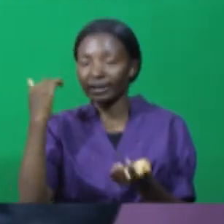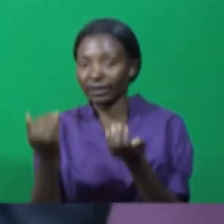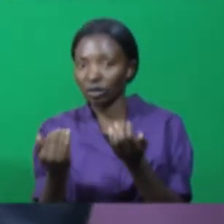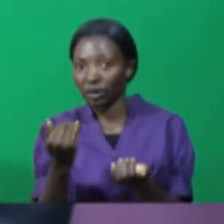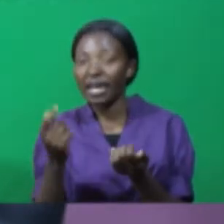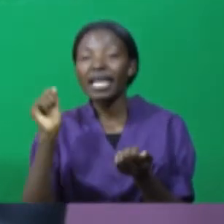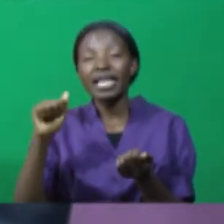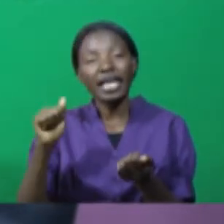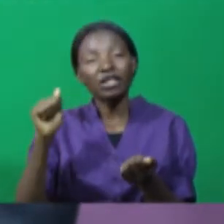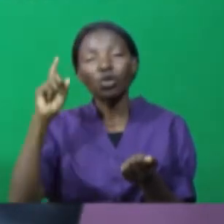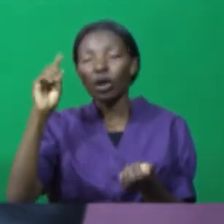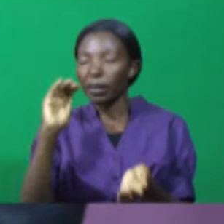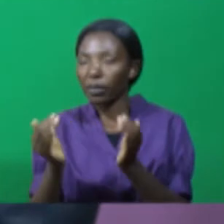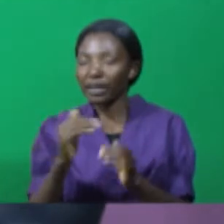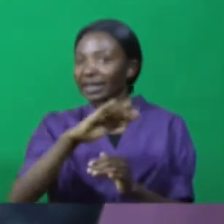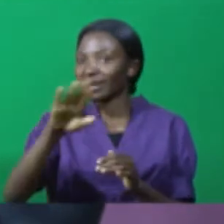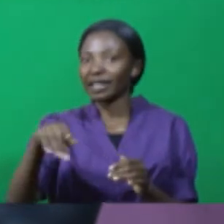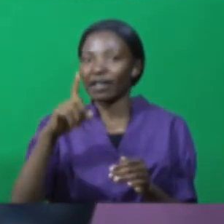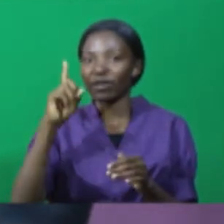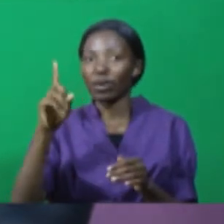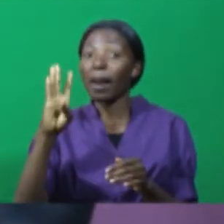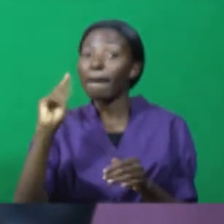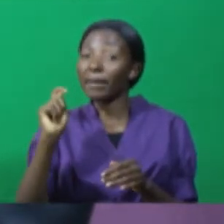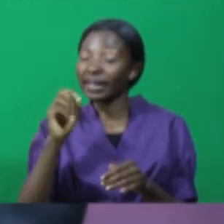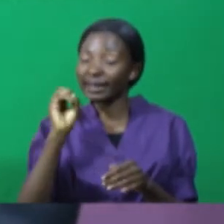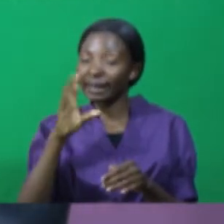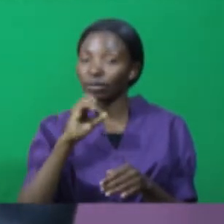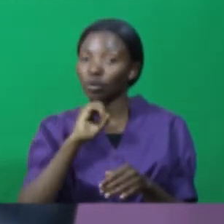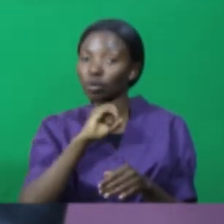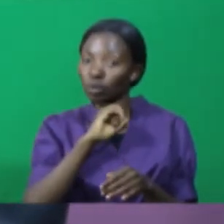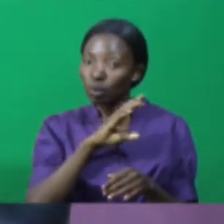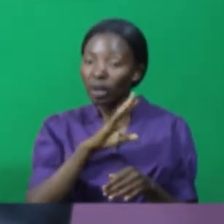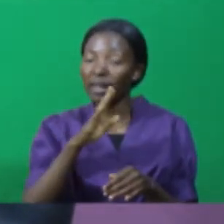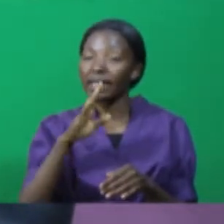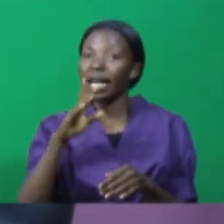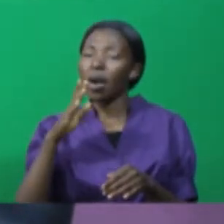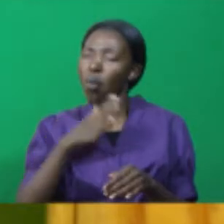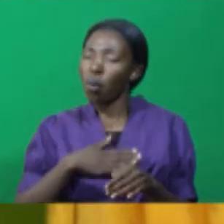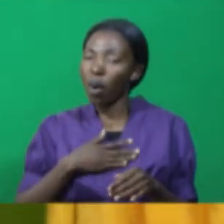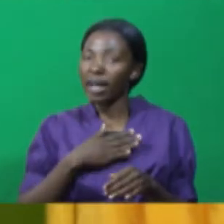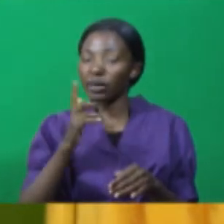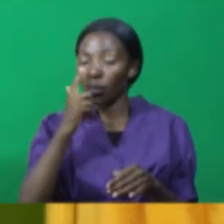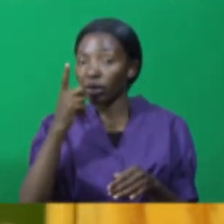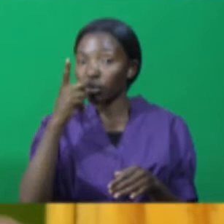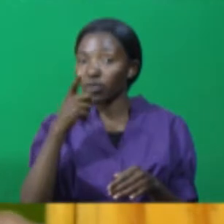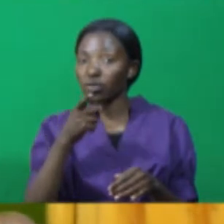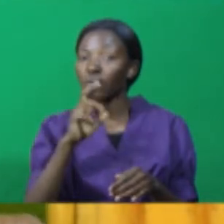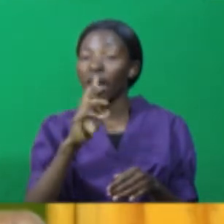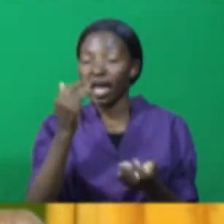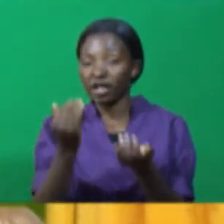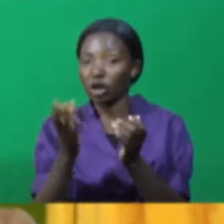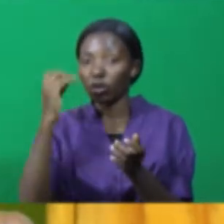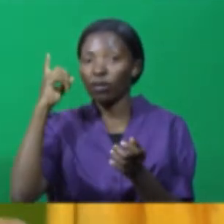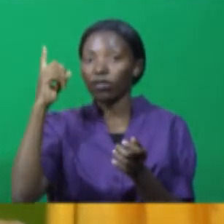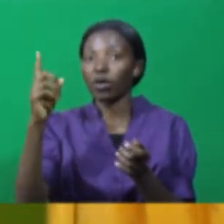I know Mwari anchengeta vanhu vese. But dzimwe dzamuri kudonongodza idzi dzinodo uri mwana waMwari. Kaka. Saka plus unoziva